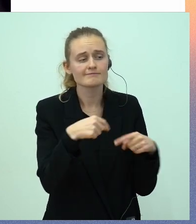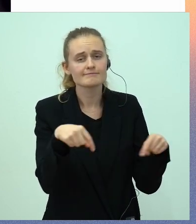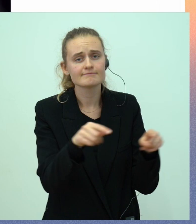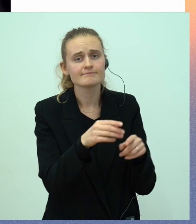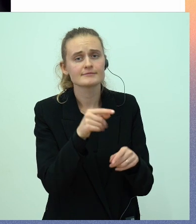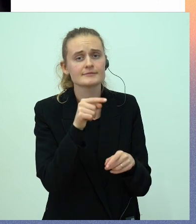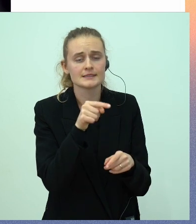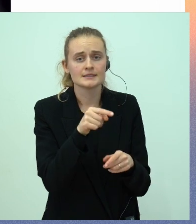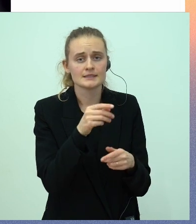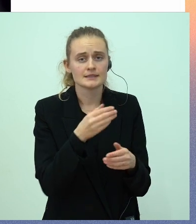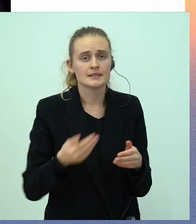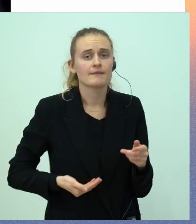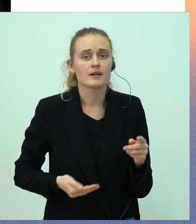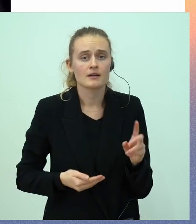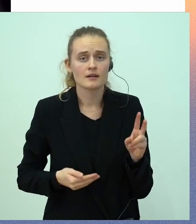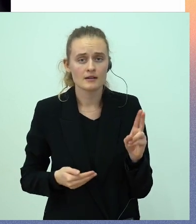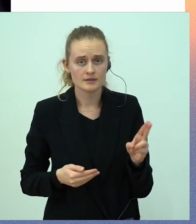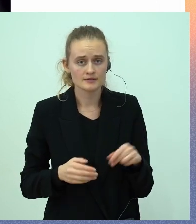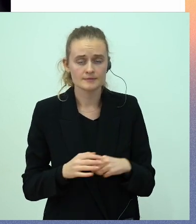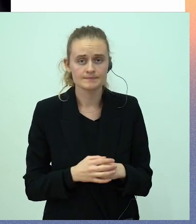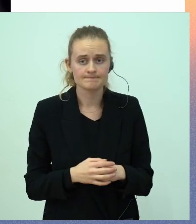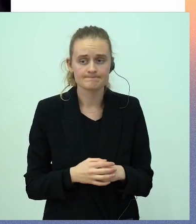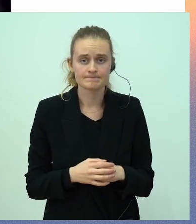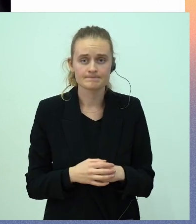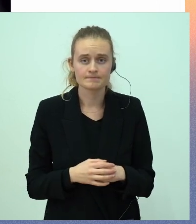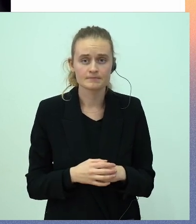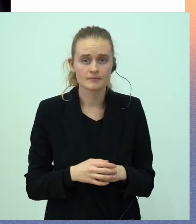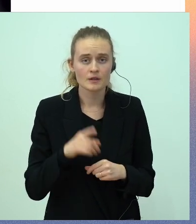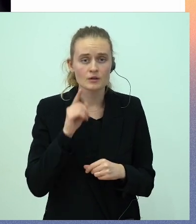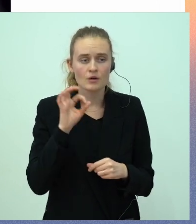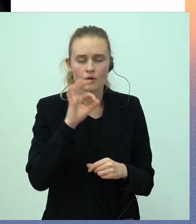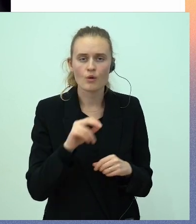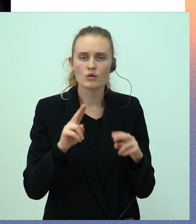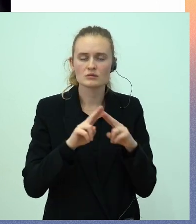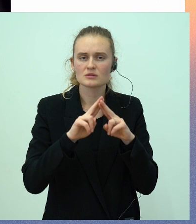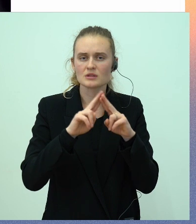kurios tikslas yra destabilizuoti tarptautinę tvarką. Taigi